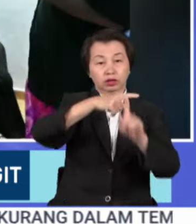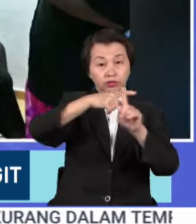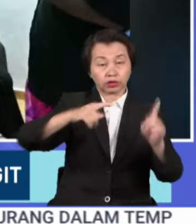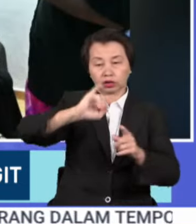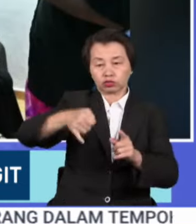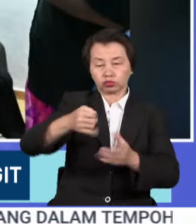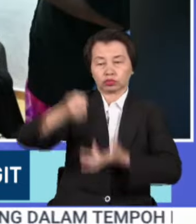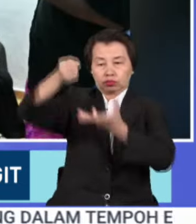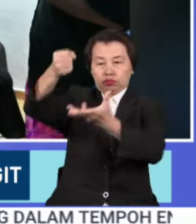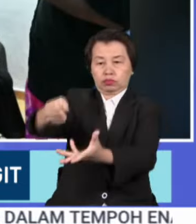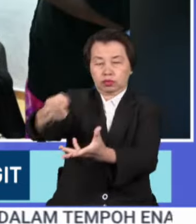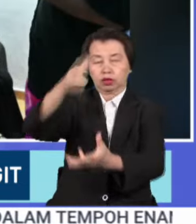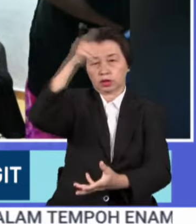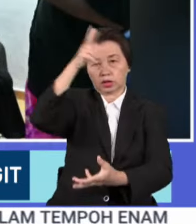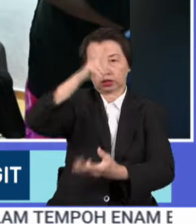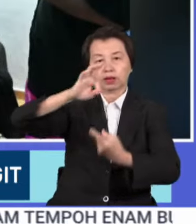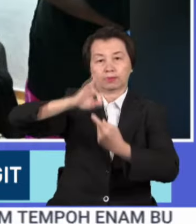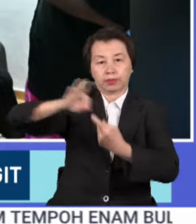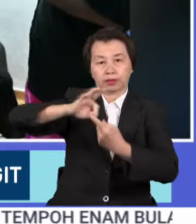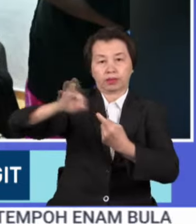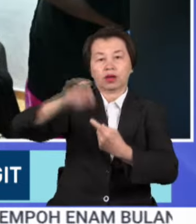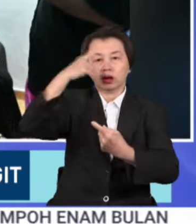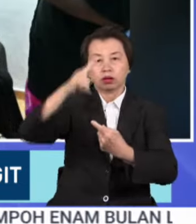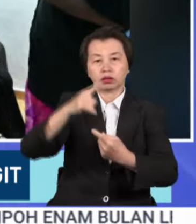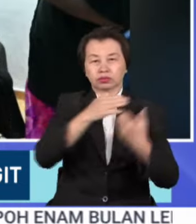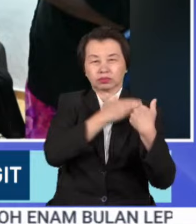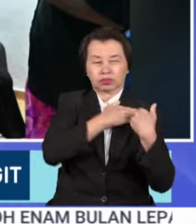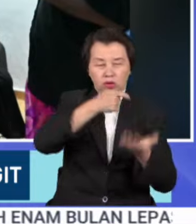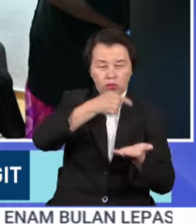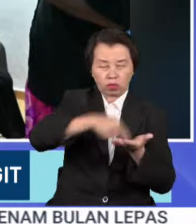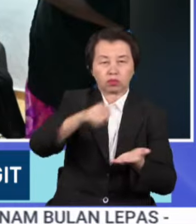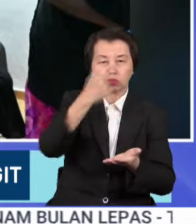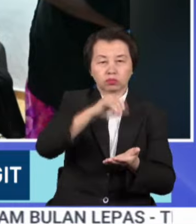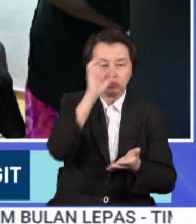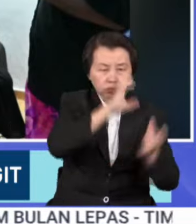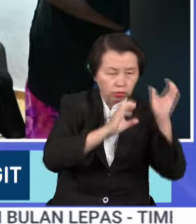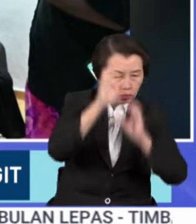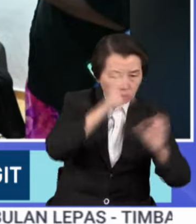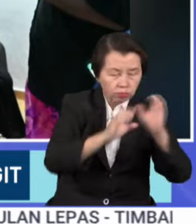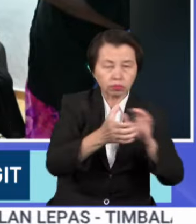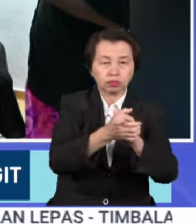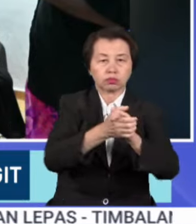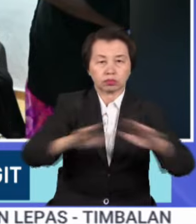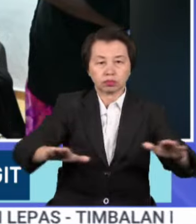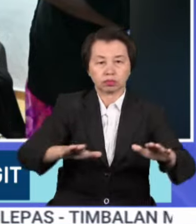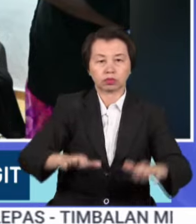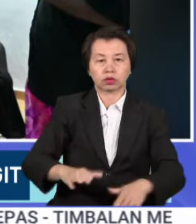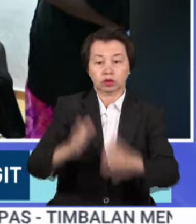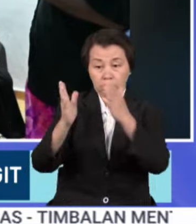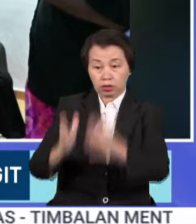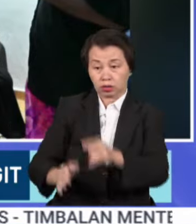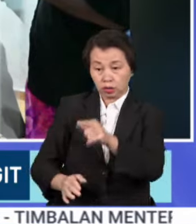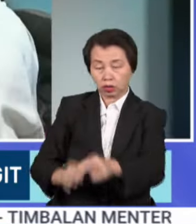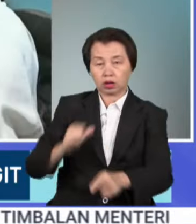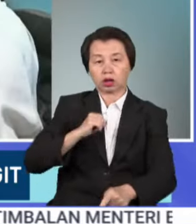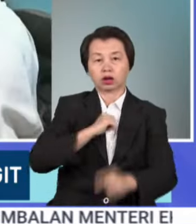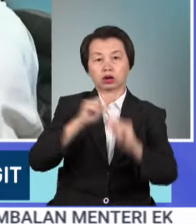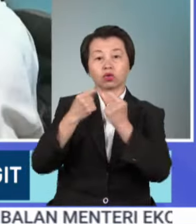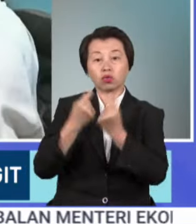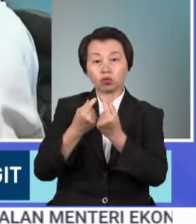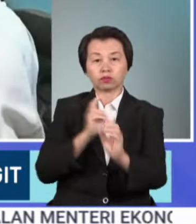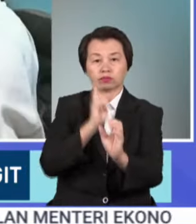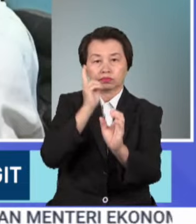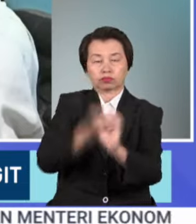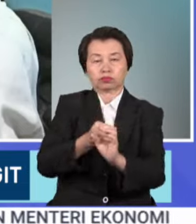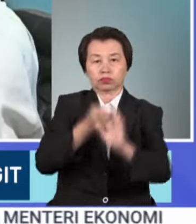ringgit disumbangkan Kerajaan Negeri Pulau Pinang bagi menampung kos operasi mencari dan menyelamat. Mangsa merupakan ahli kumpulan yang